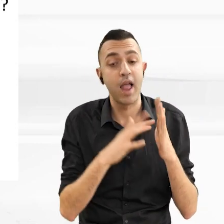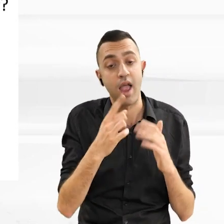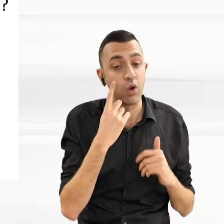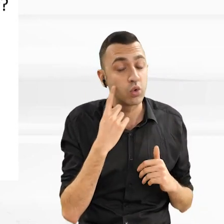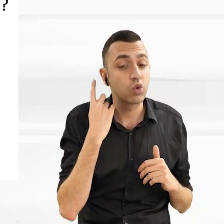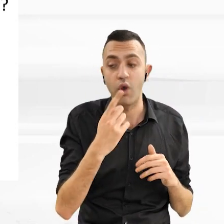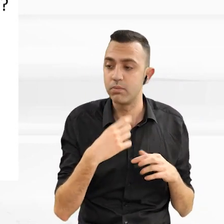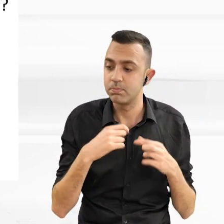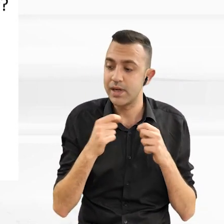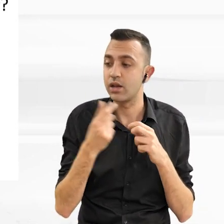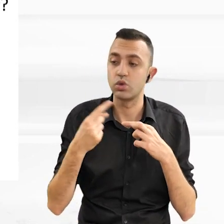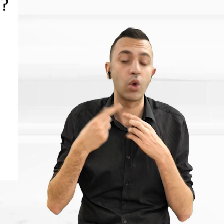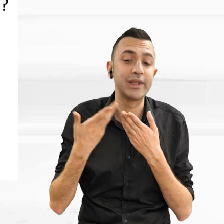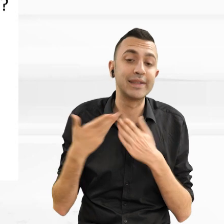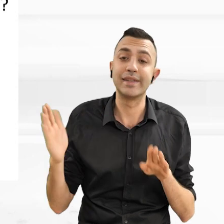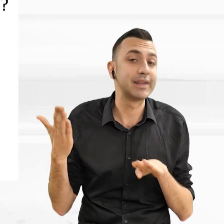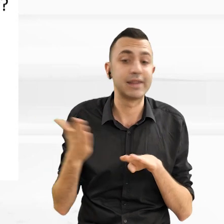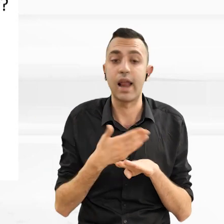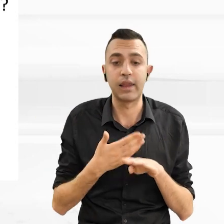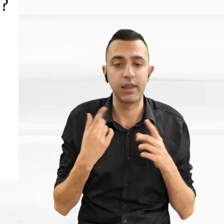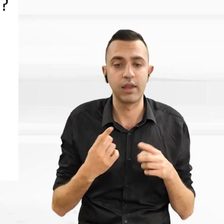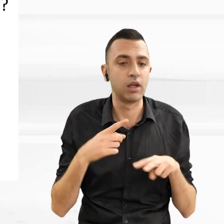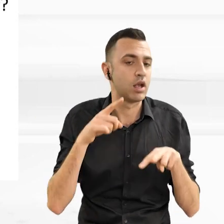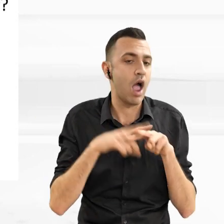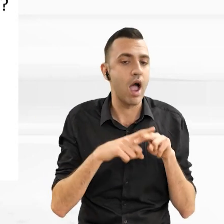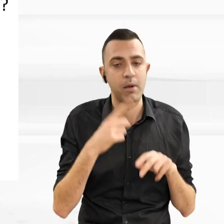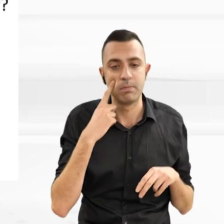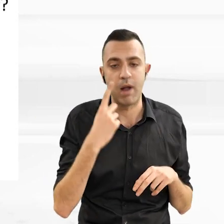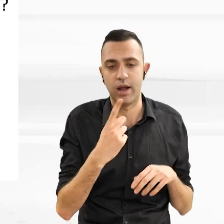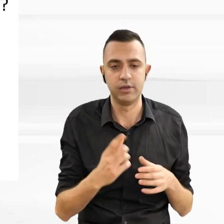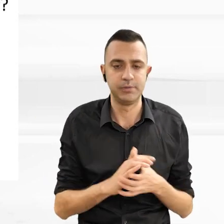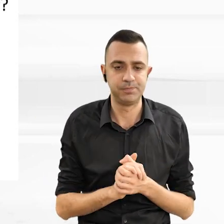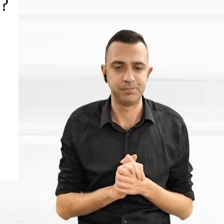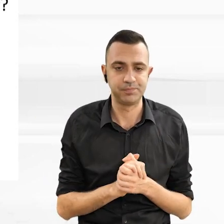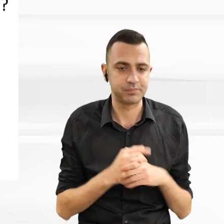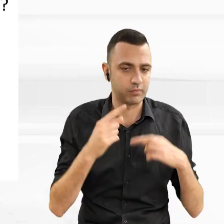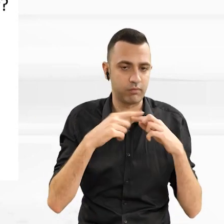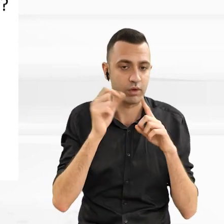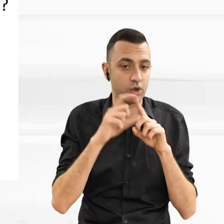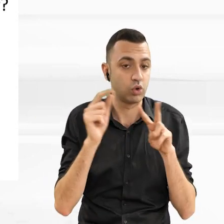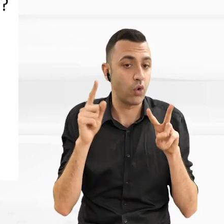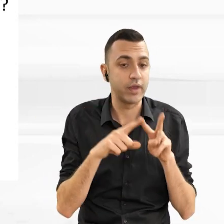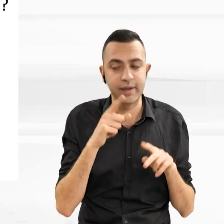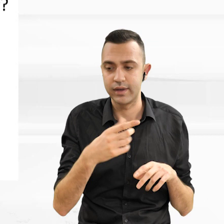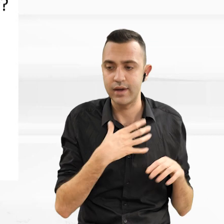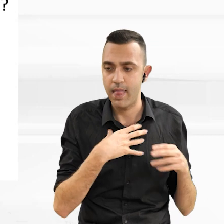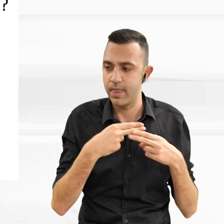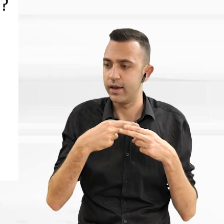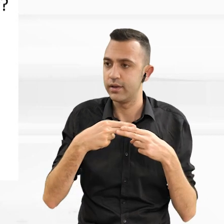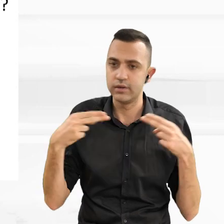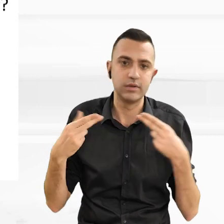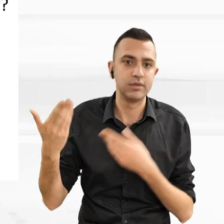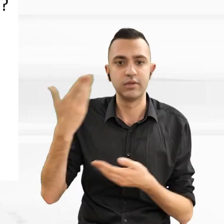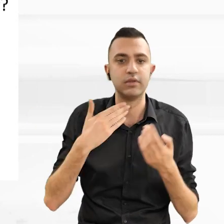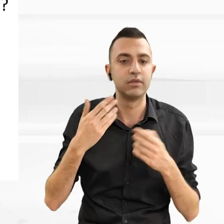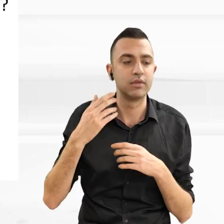mi bodon yanından ayrılmasının nedenini soruyor arkadaşlara seçeneğine bakalım bu dinin kılavuzunu hak edecek yetenekte